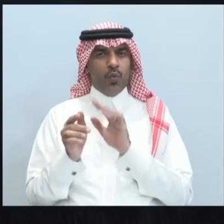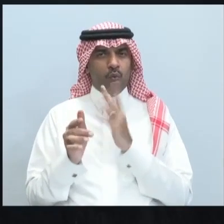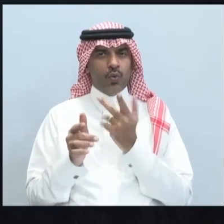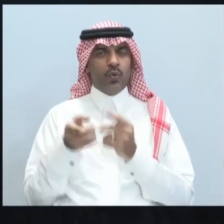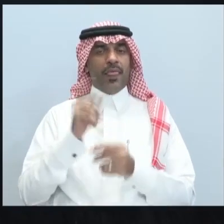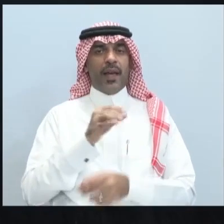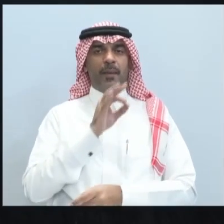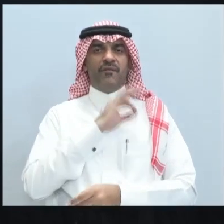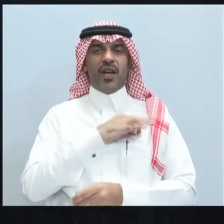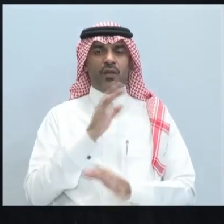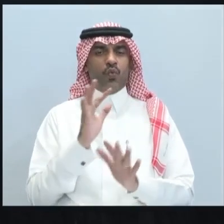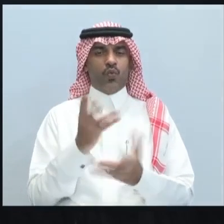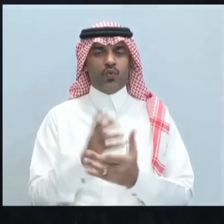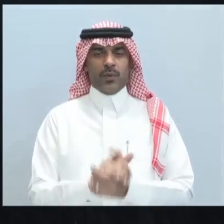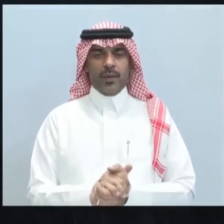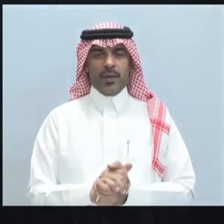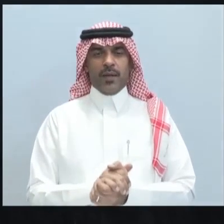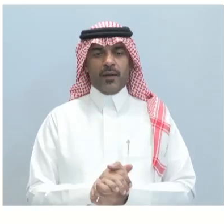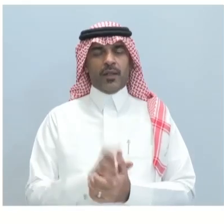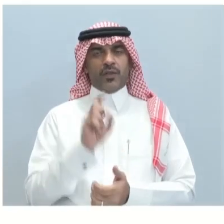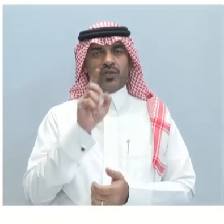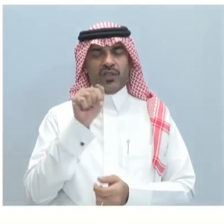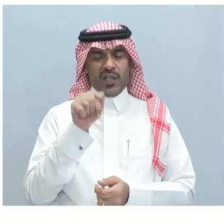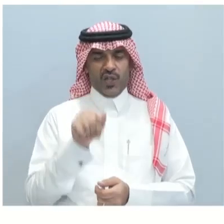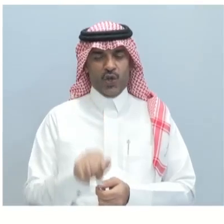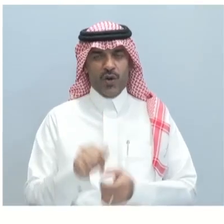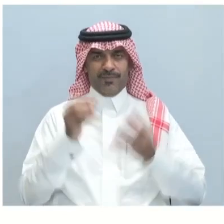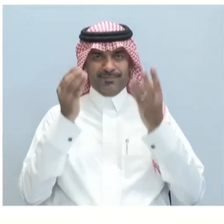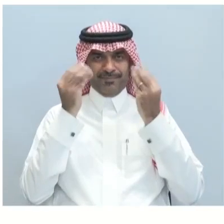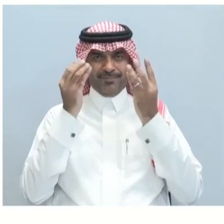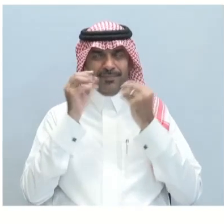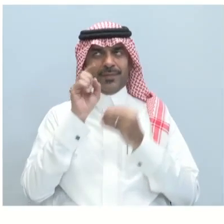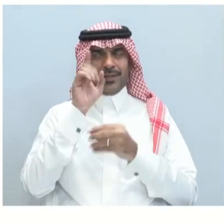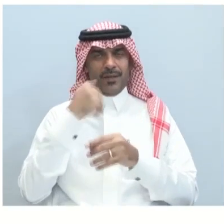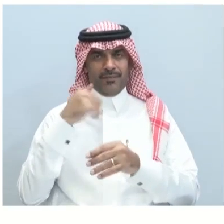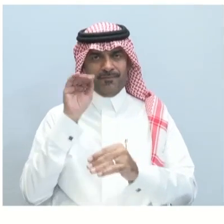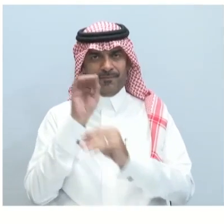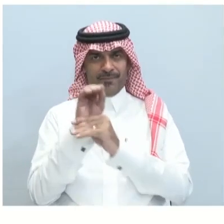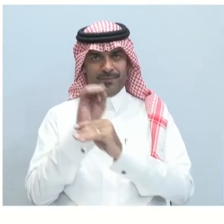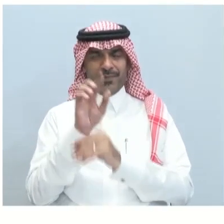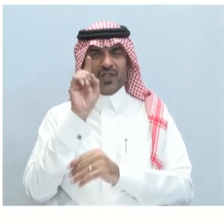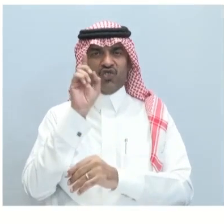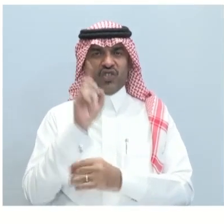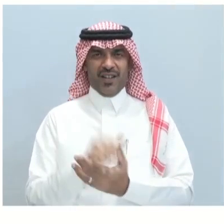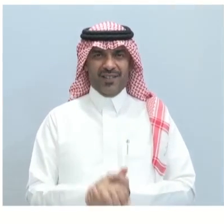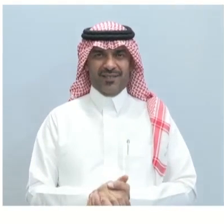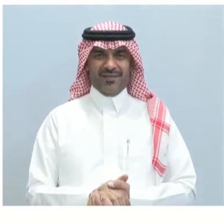الاجتماعيه هذا سنتعرف عليه اليوم في درسنا طلابي وطالباتي